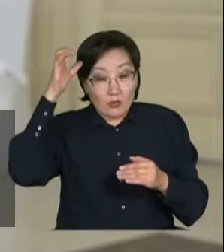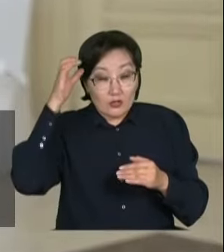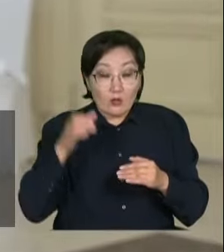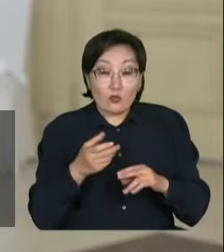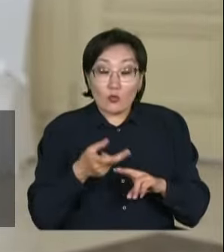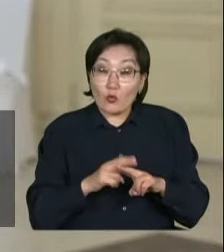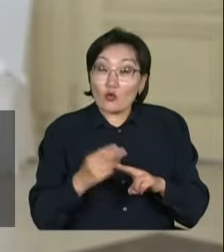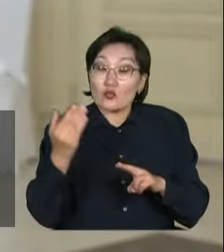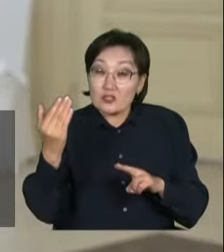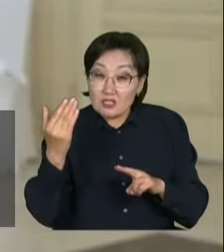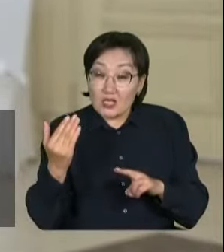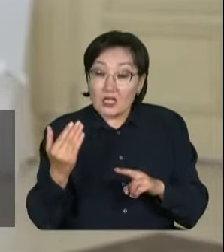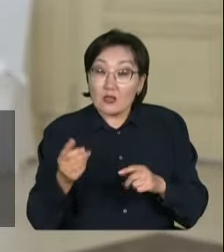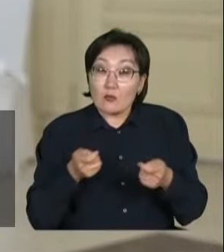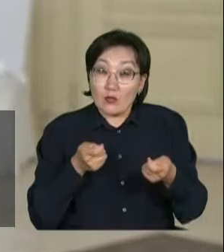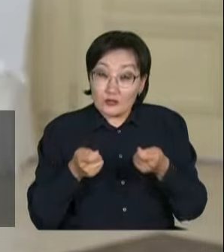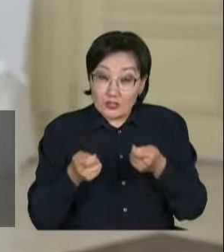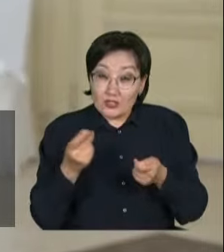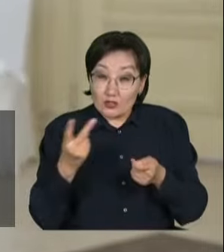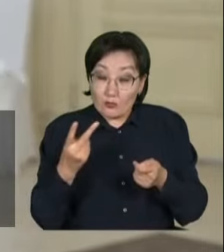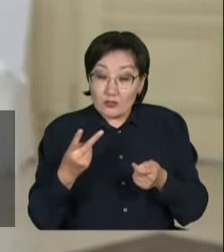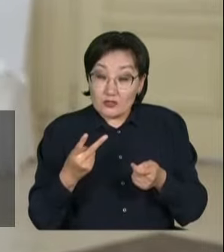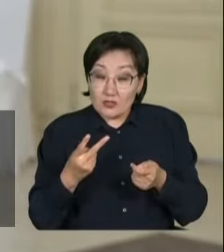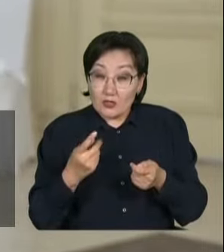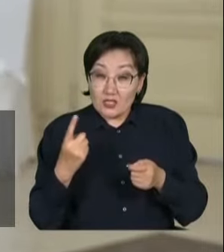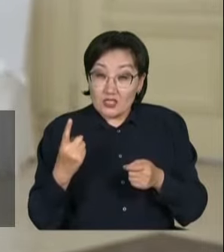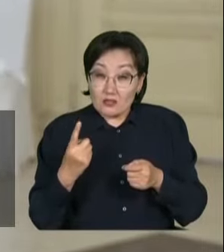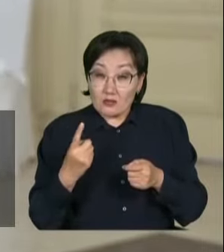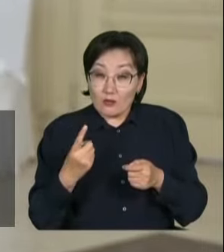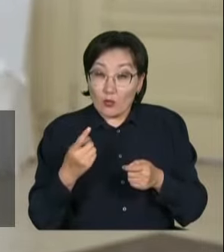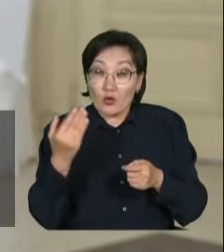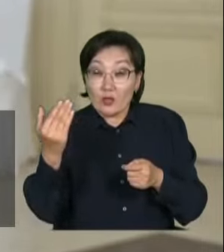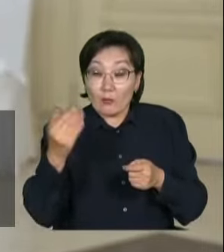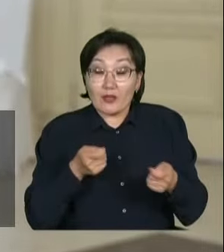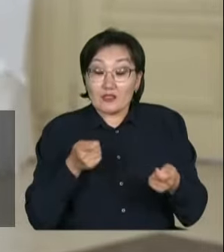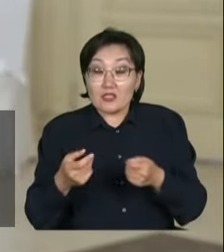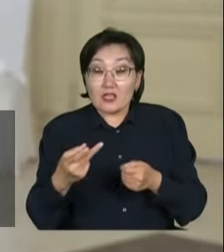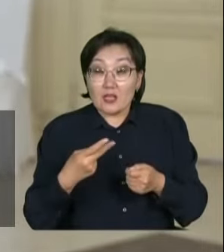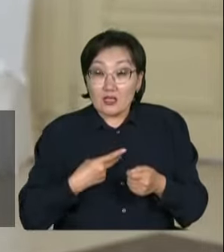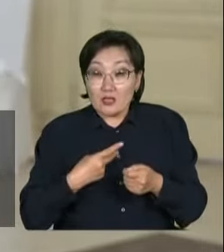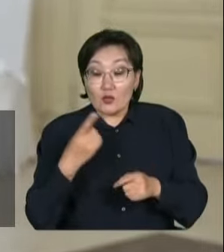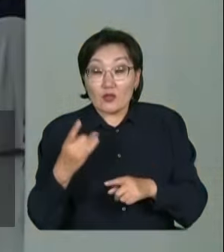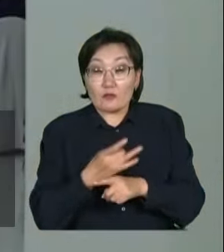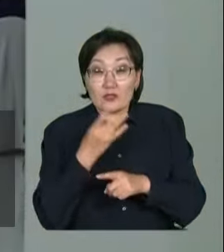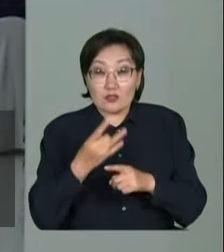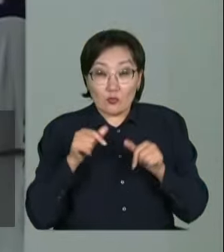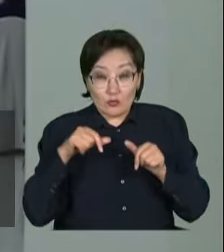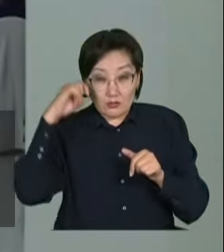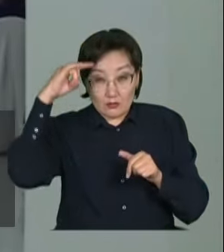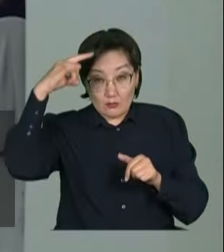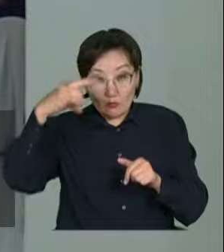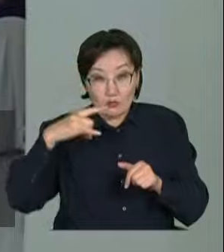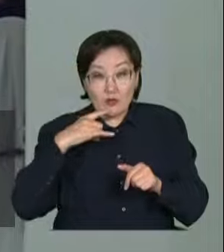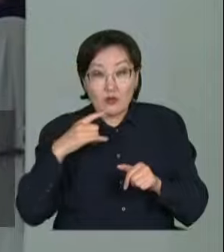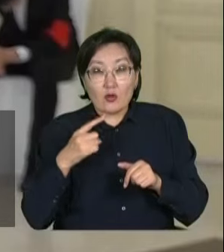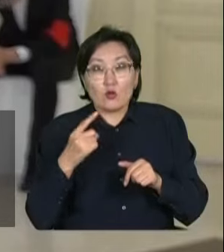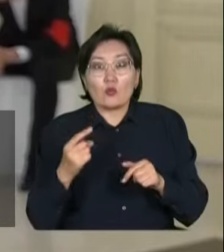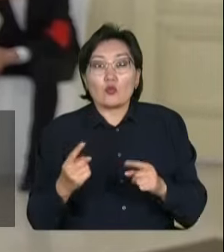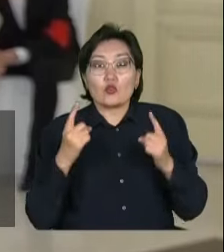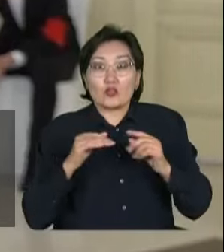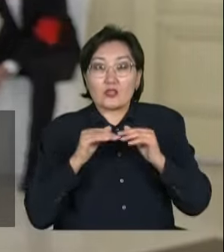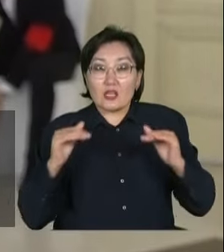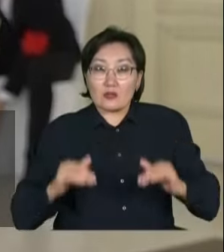Төкөң басқарып, екеуміз осыны ең бірінші, біздің осы Қазақстанда үлкен дәрежеге жеткіздік.